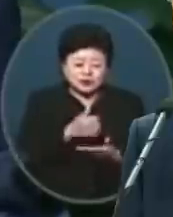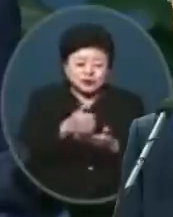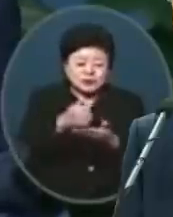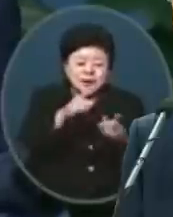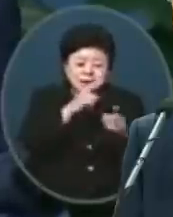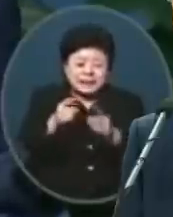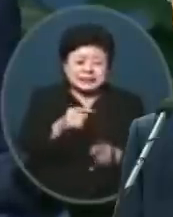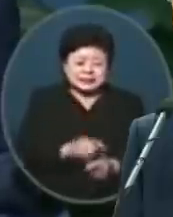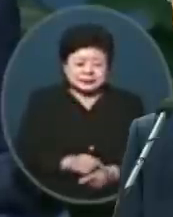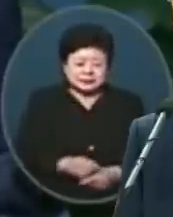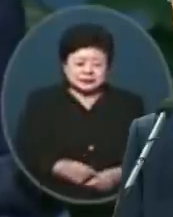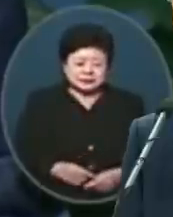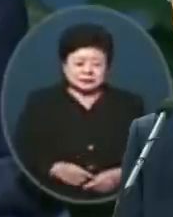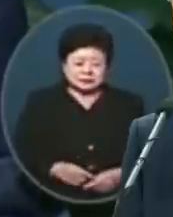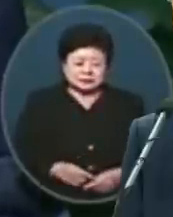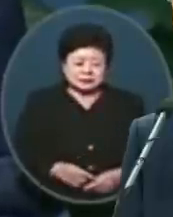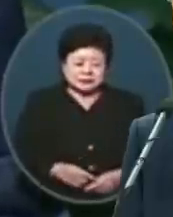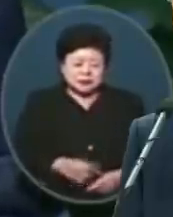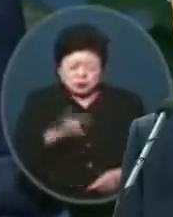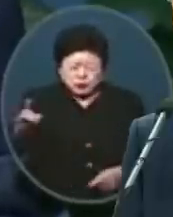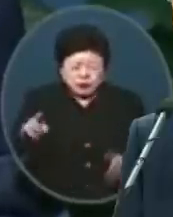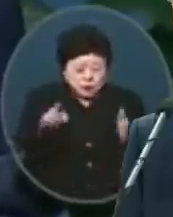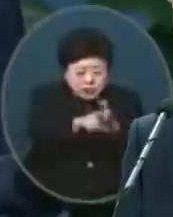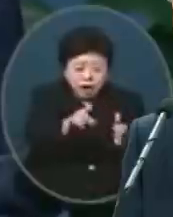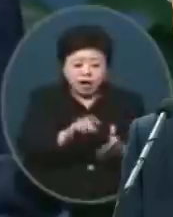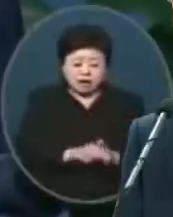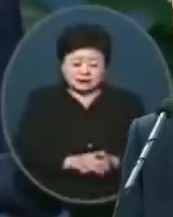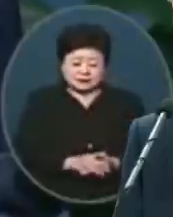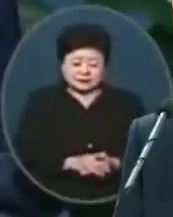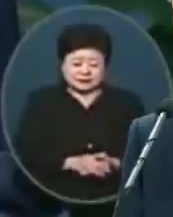주님의 말씀을 무조건 하고 믿고 나가면 되는 것입니다.